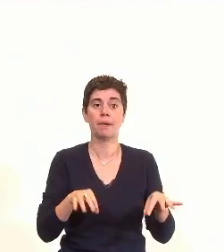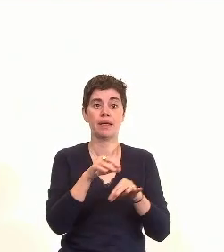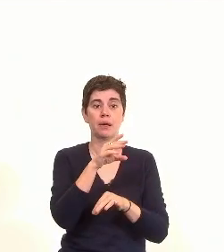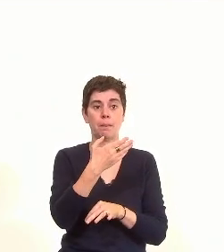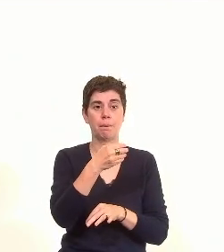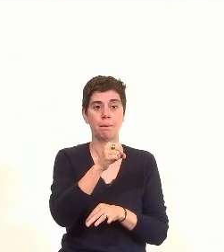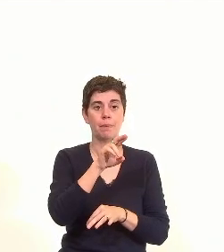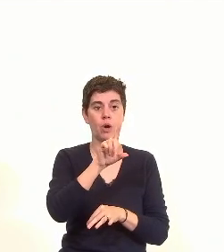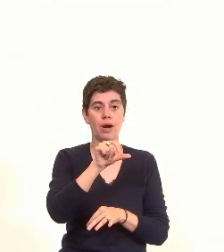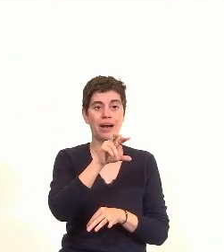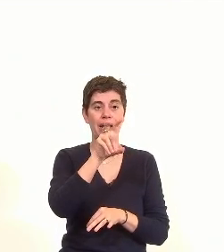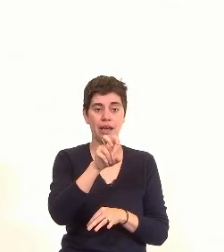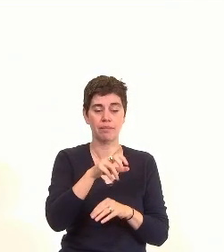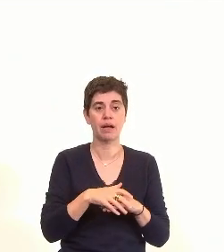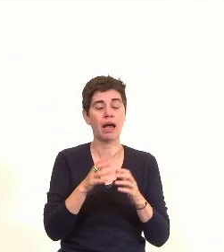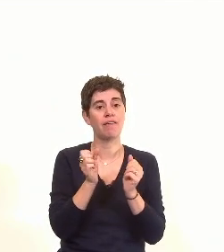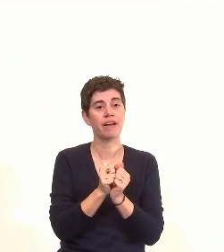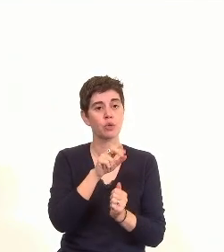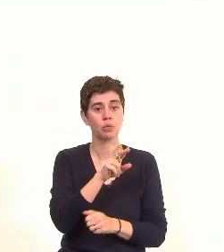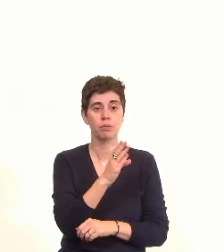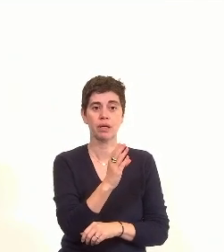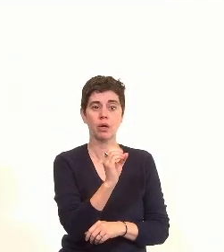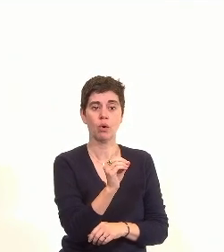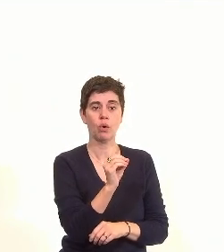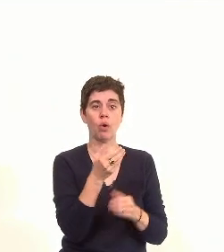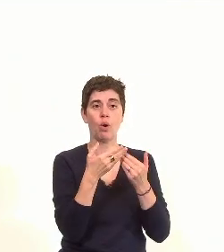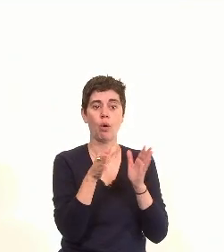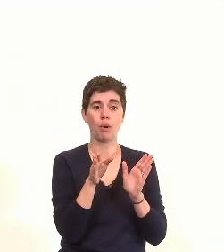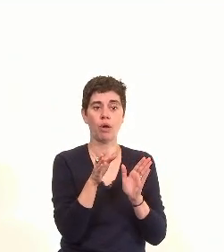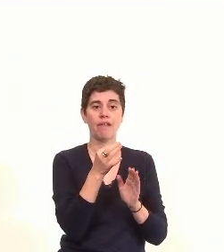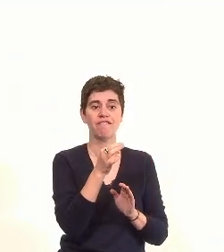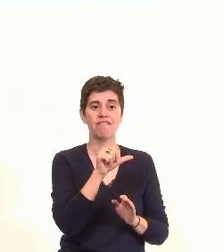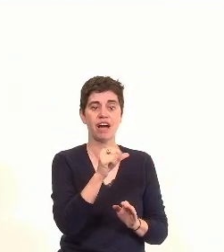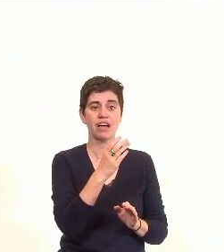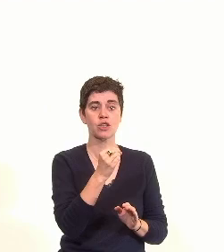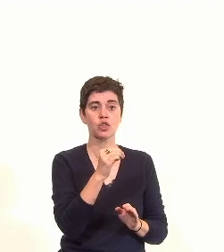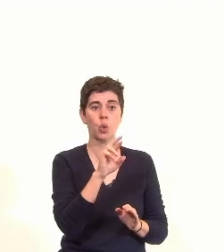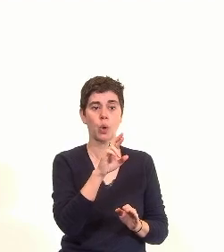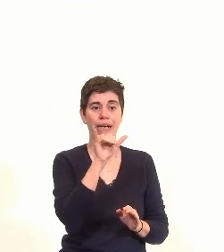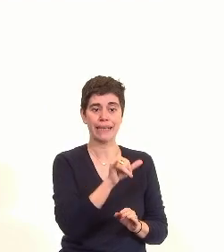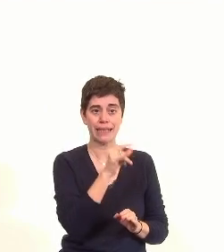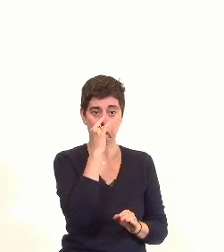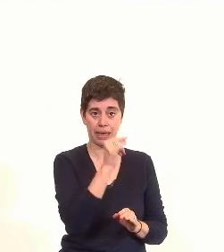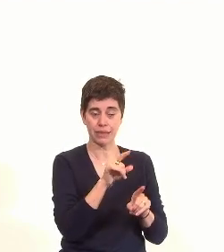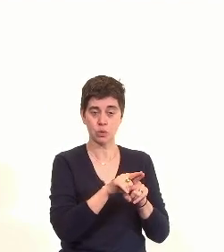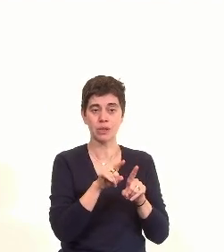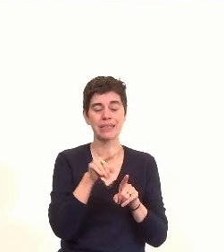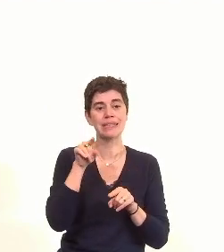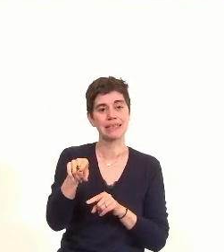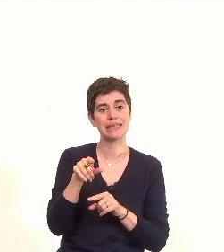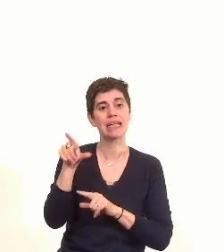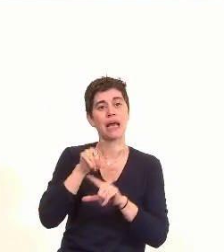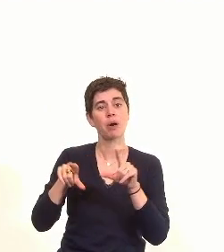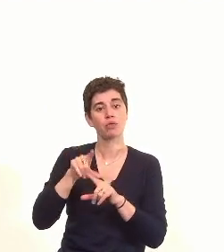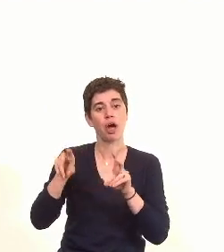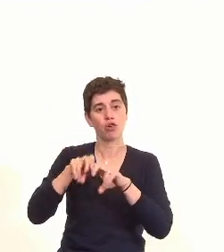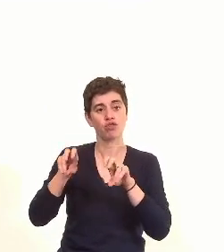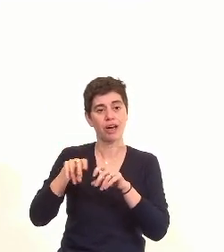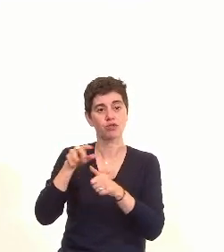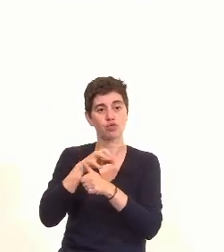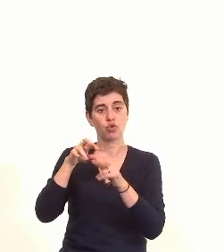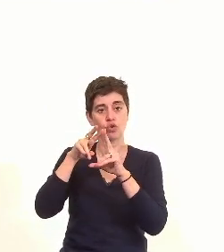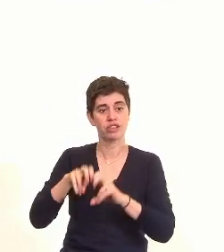Open Factory de Brest et le LABER, qui est le laboratoire de recherche en sociologie de l'Université de Brest.